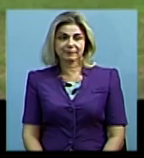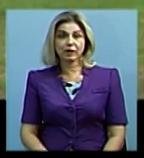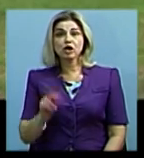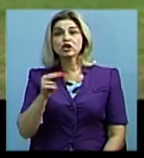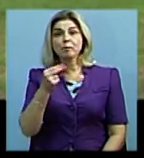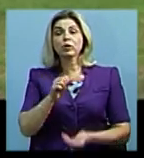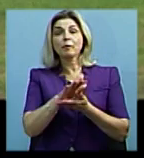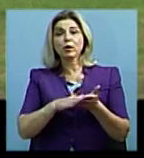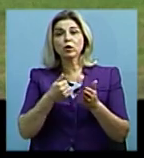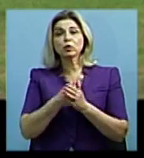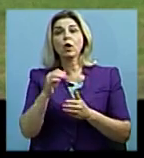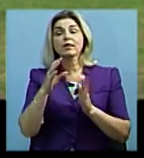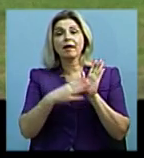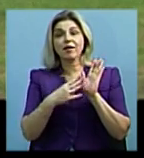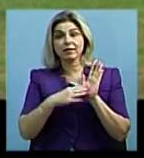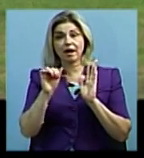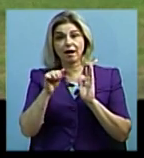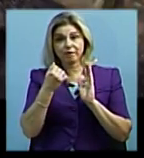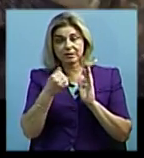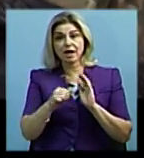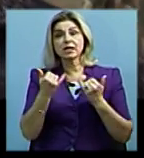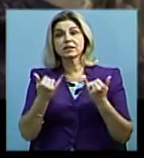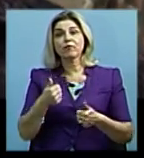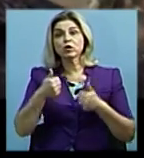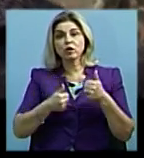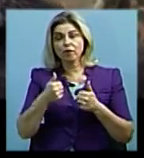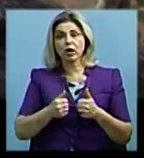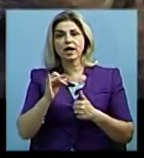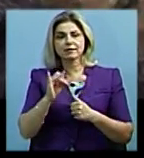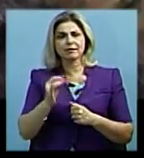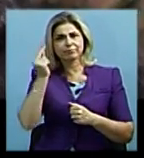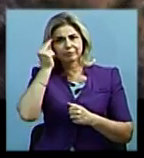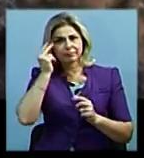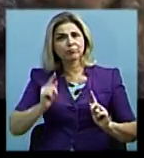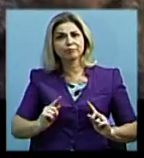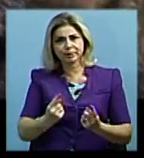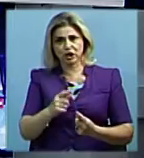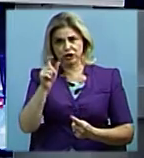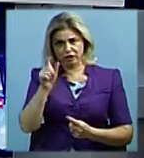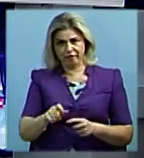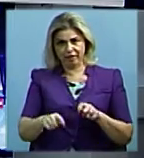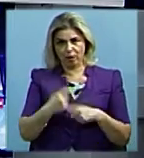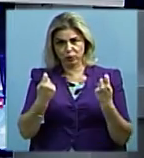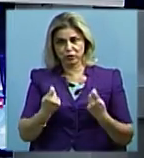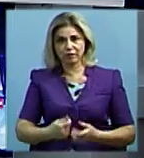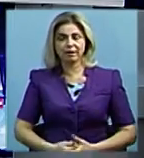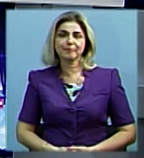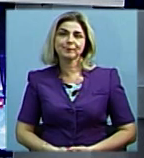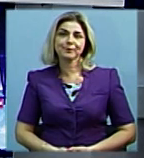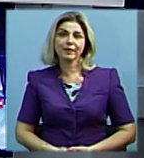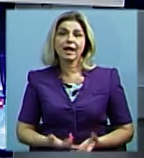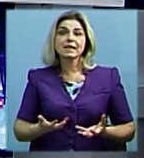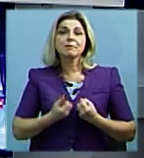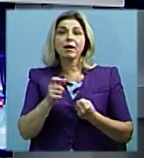Чемпіонат триватиме до 9 серпня. Цього дня відбудуться змагання із затримання умовного порушника закону.